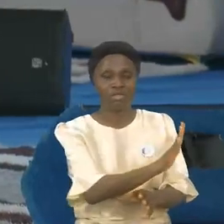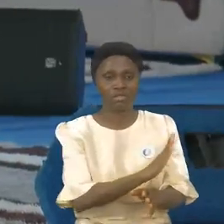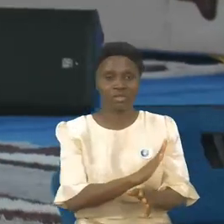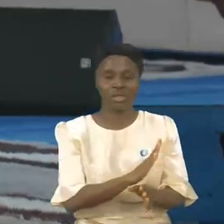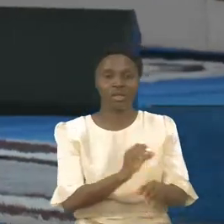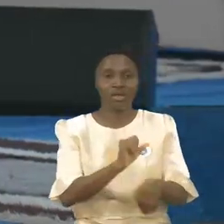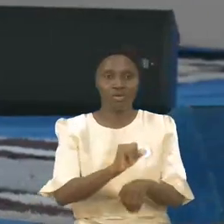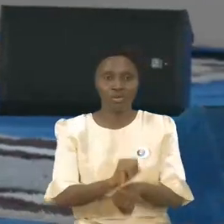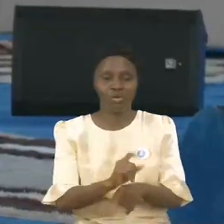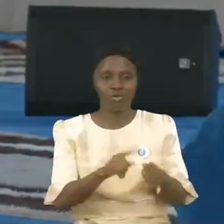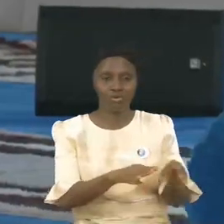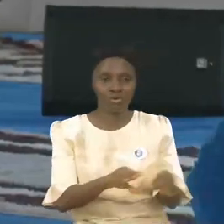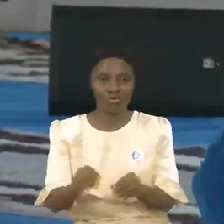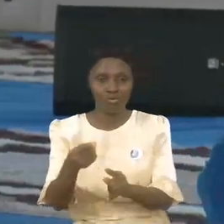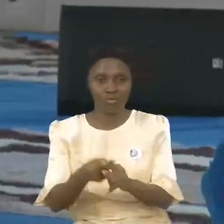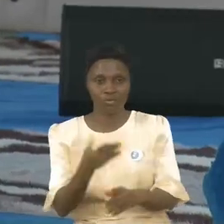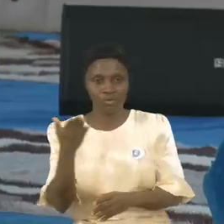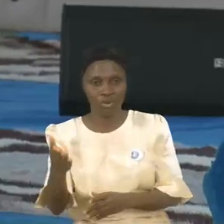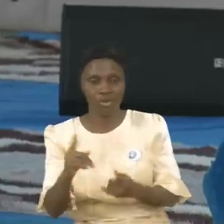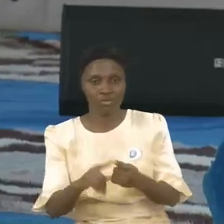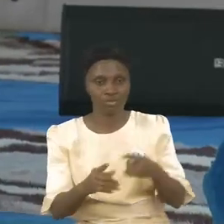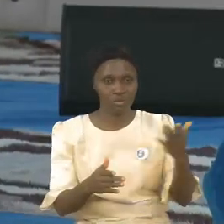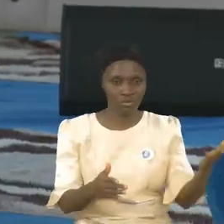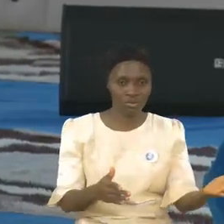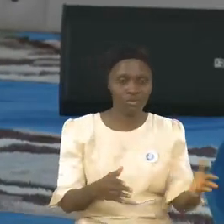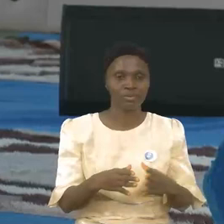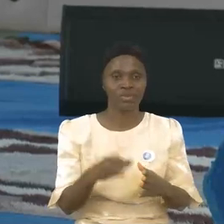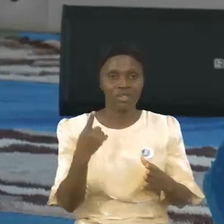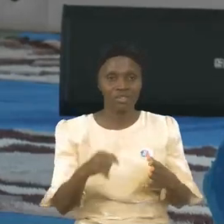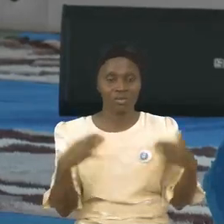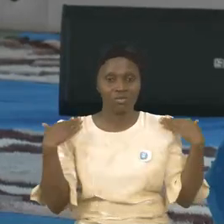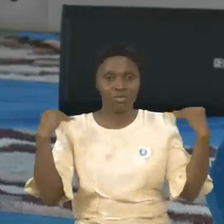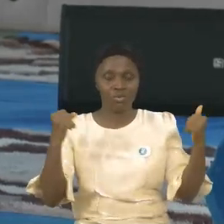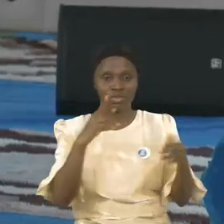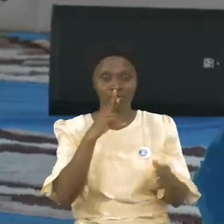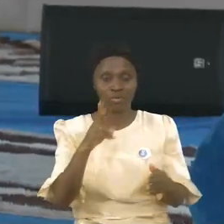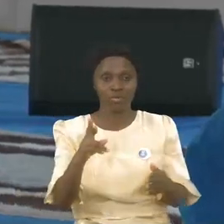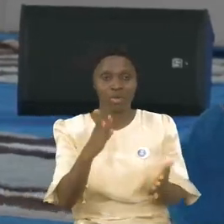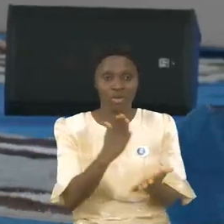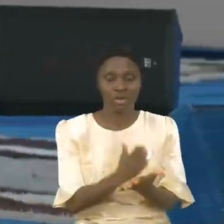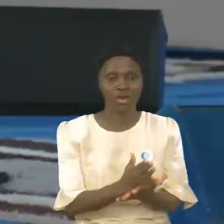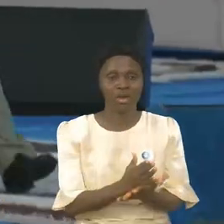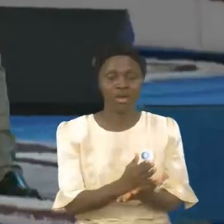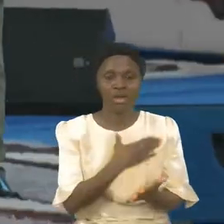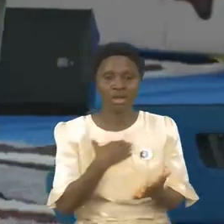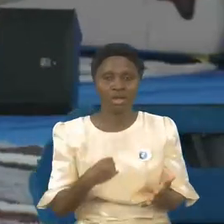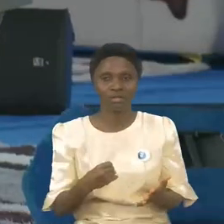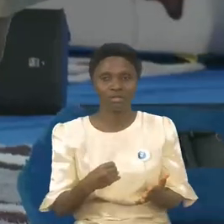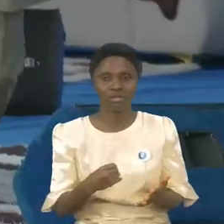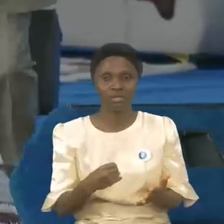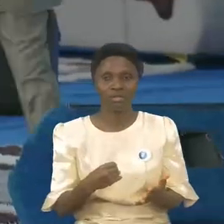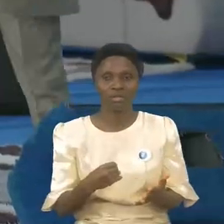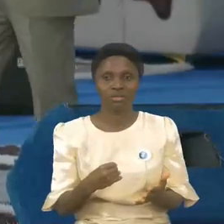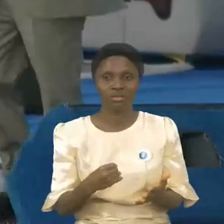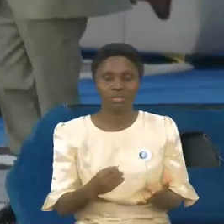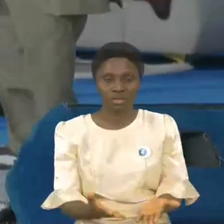ont perdu leur vitesse ils ont perdu leur habilité leur agilité de se déplacer d'ici là